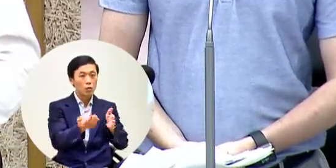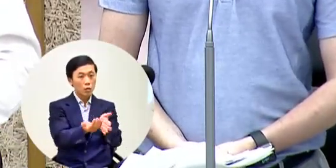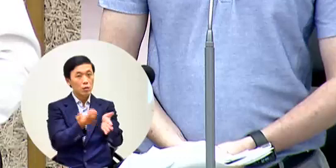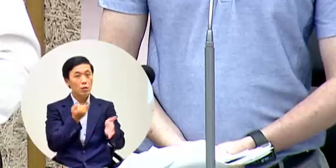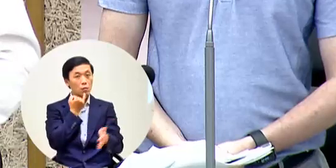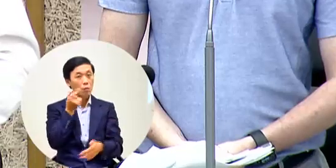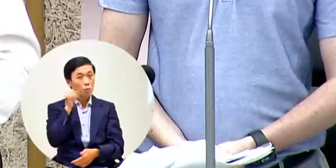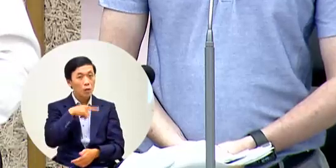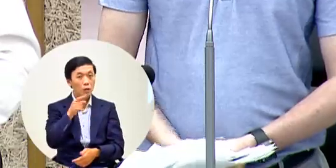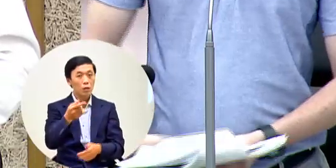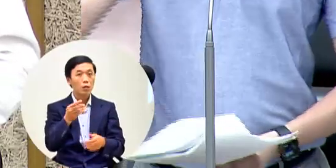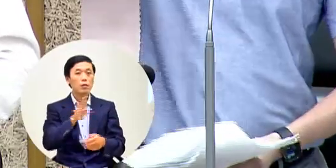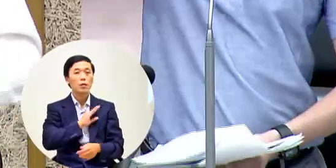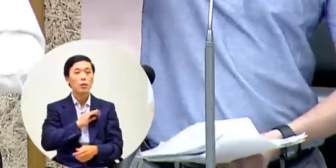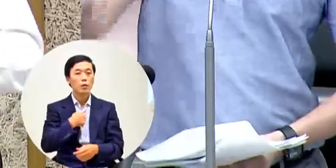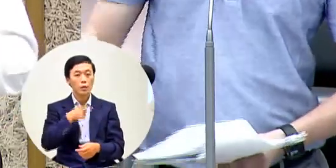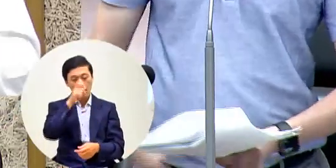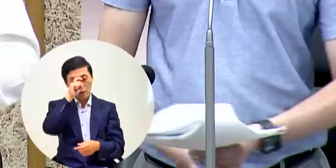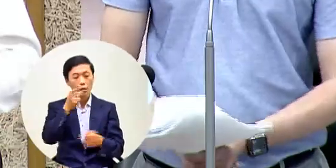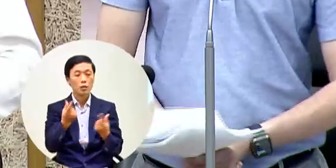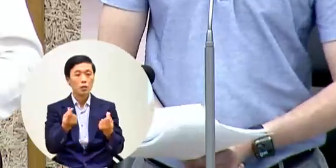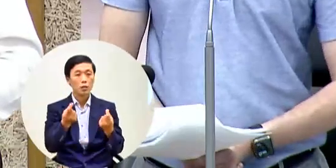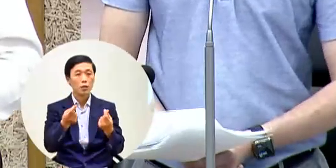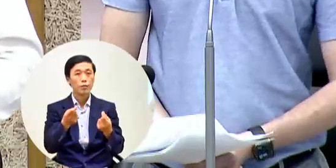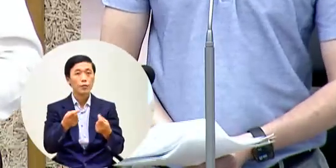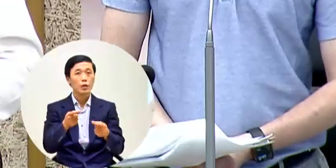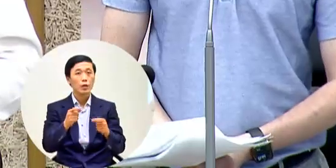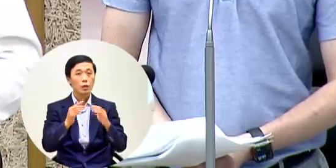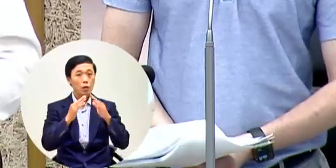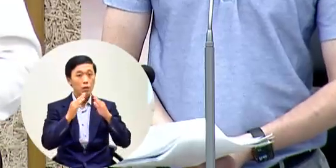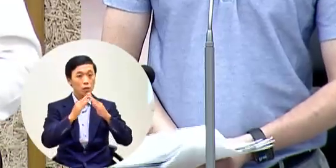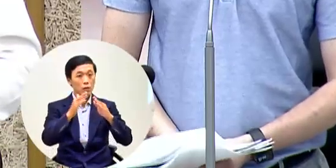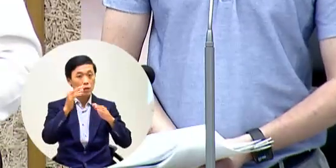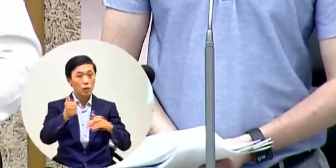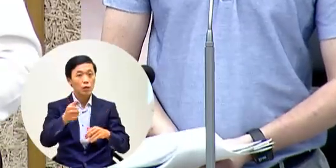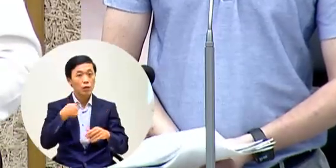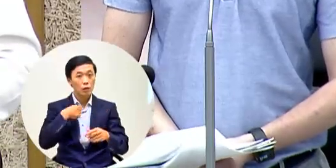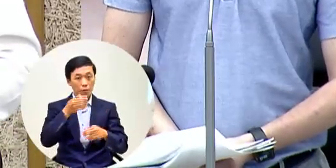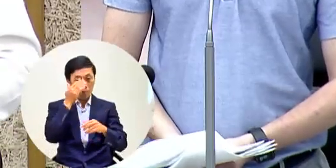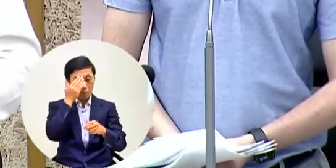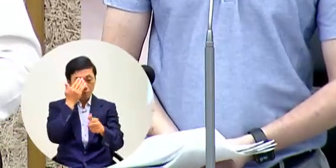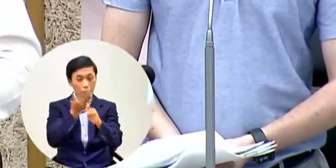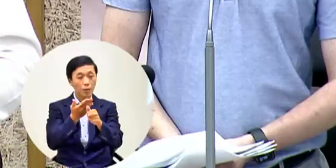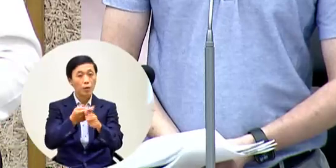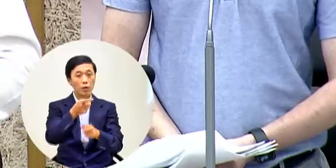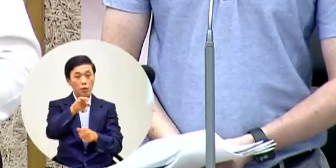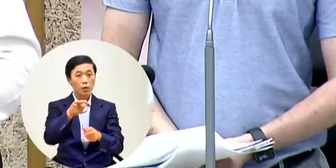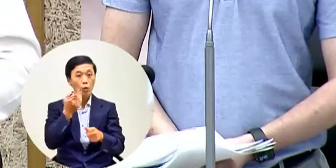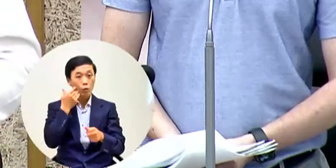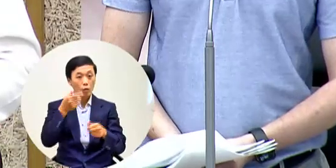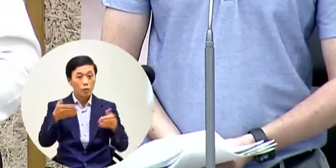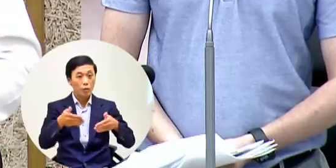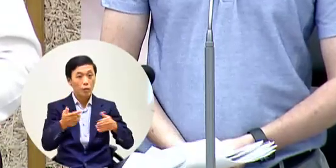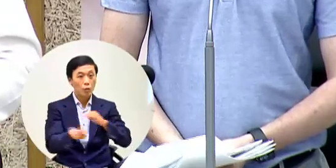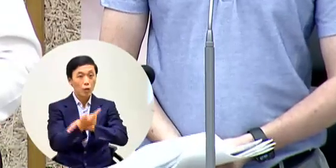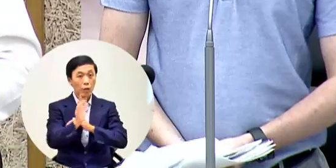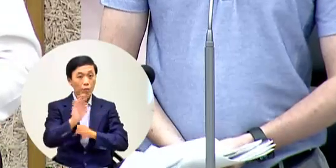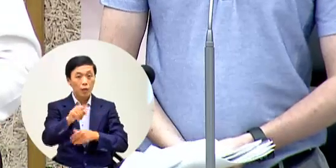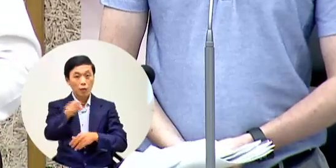那是我们的希望，我们 希望那个市长，我刚刚去托他拜托一下，哎，囡仔无，人大家生意拢免做啊，那么是爱过不